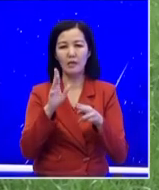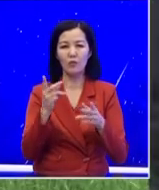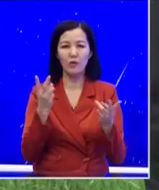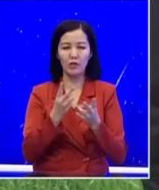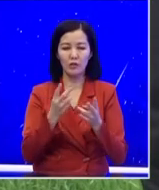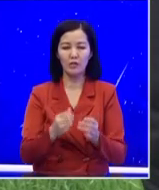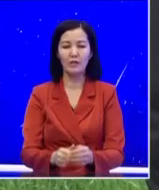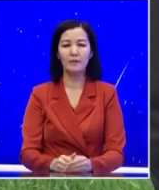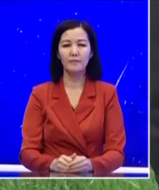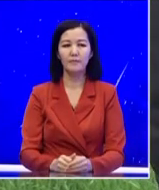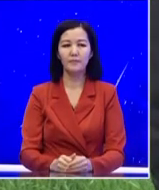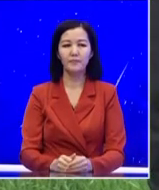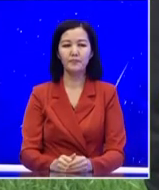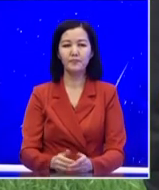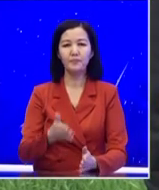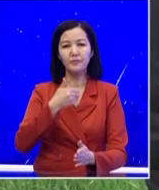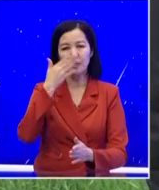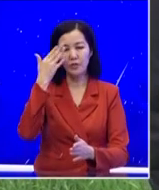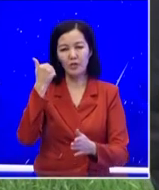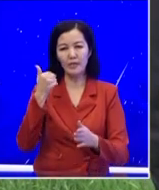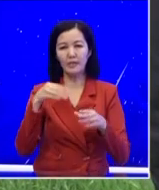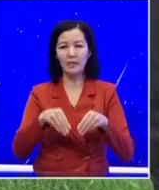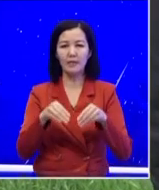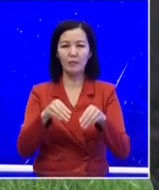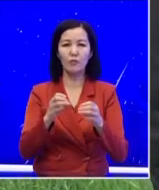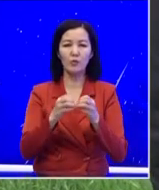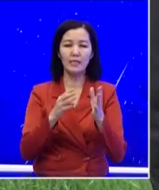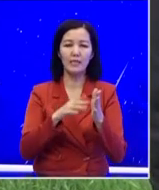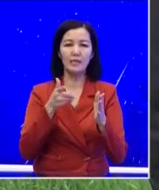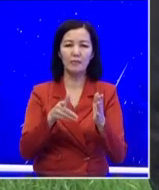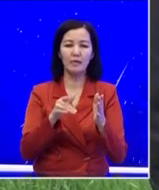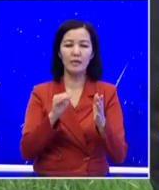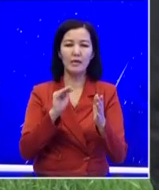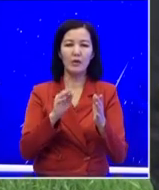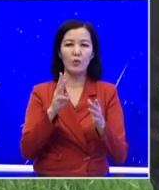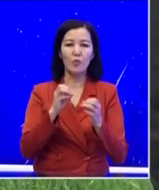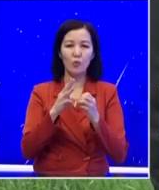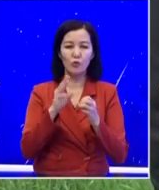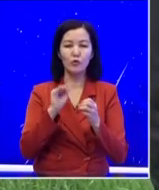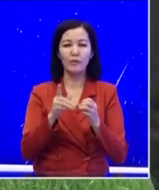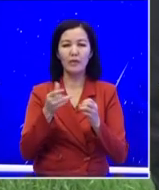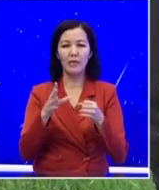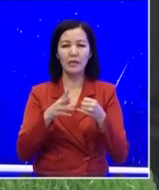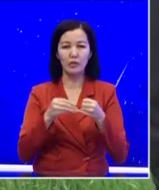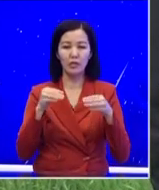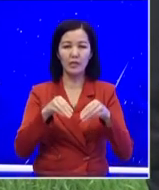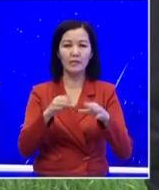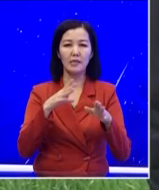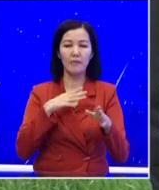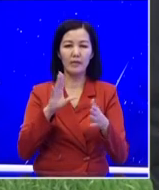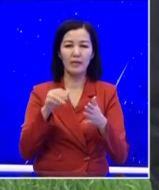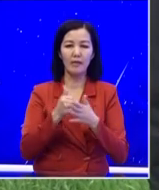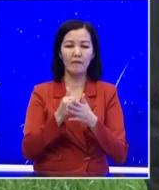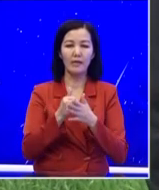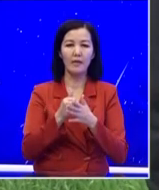тиіс. Жаздық масақты дәнді дақылдары 18 мың гектардай болсын, соның 13 мың гектары бүгінгі дейін себілді. Негізгі дақылымыз